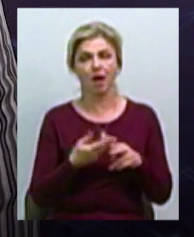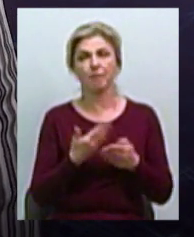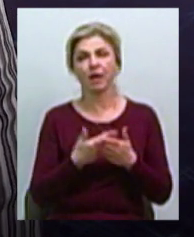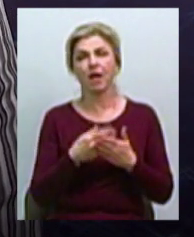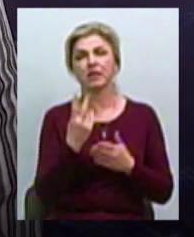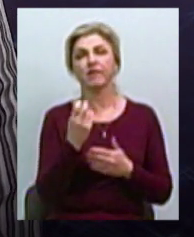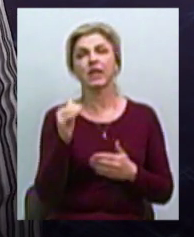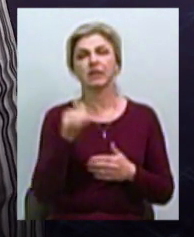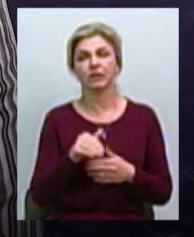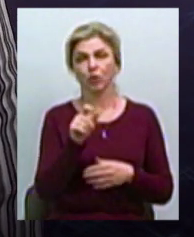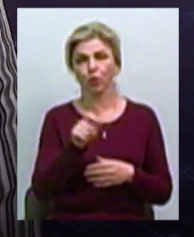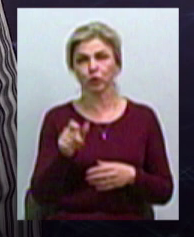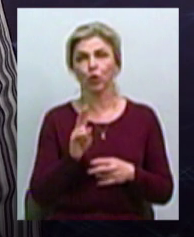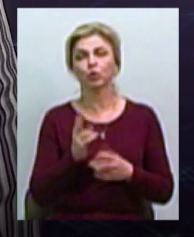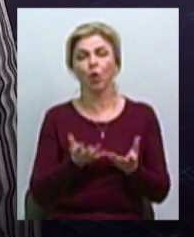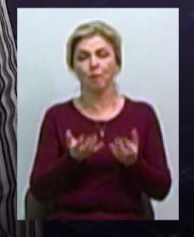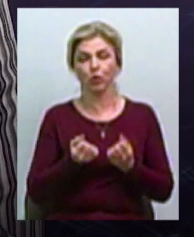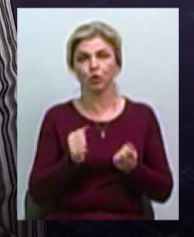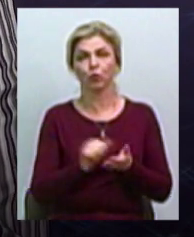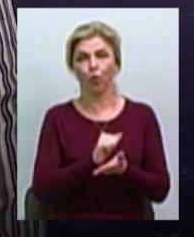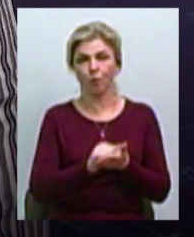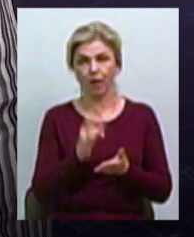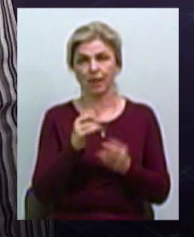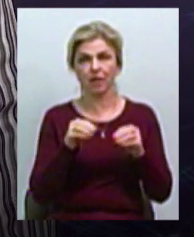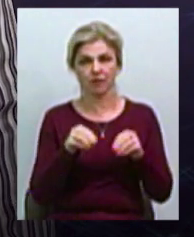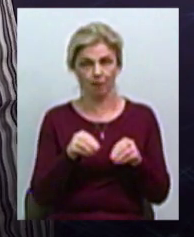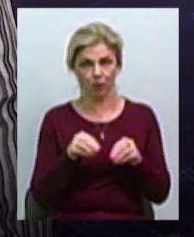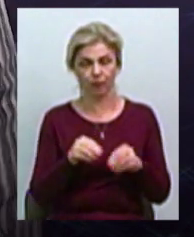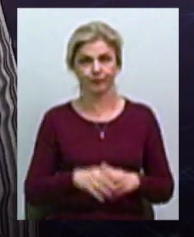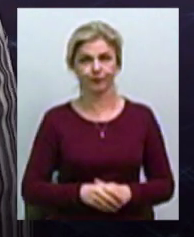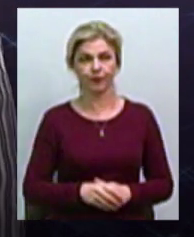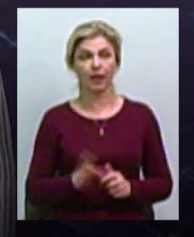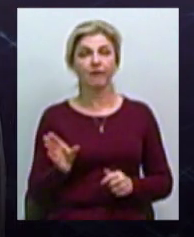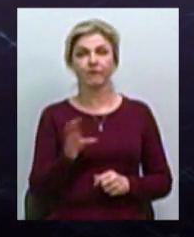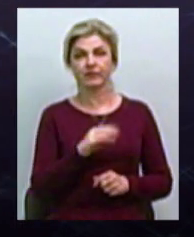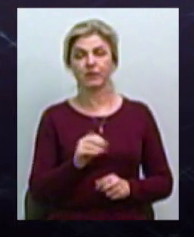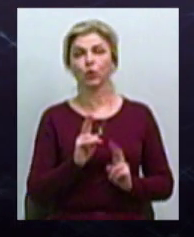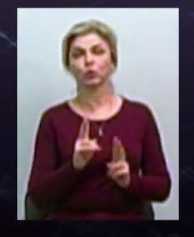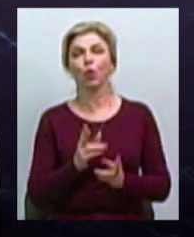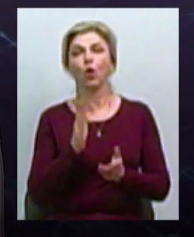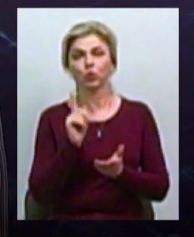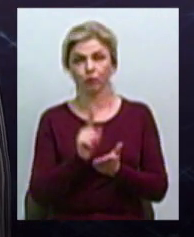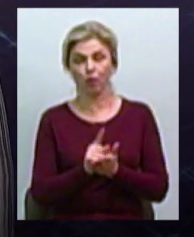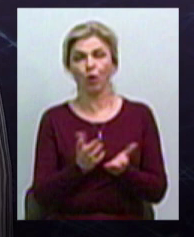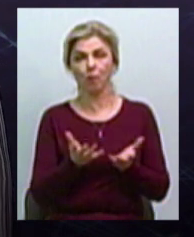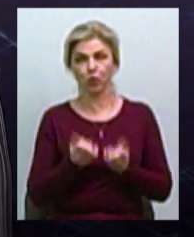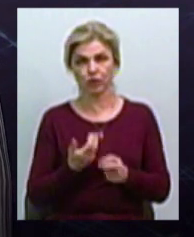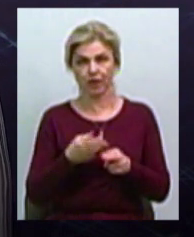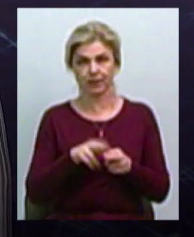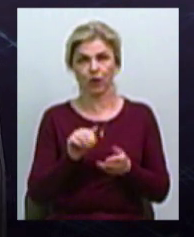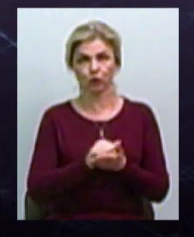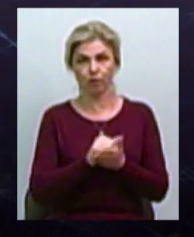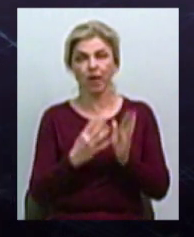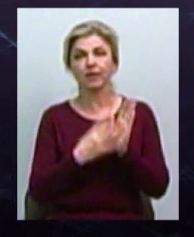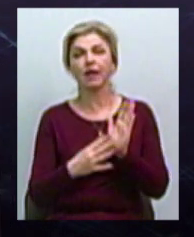200 тисяч осіб, які отримали документи на землю. Фактично у нас всі ті, хто мав отримати ці документи, десь